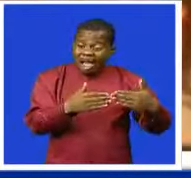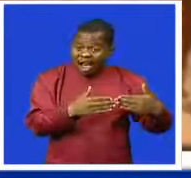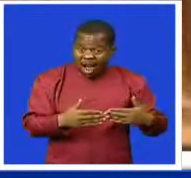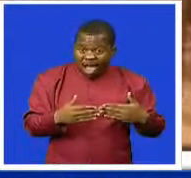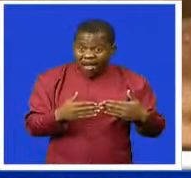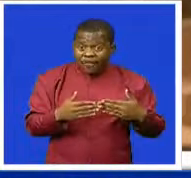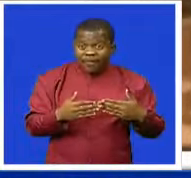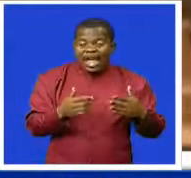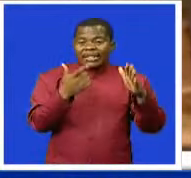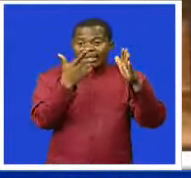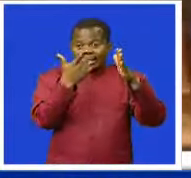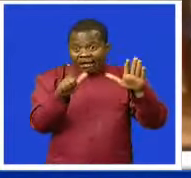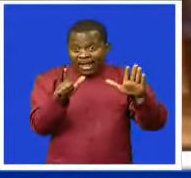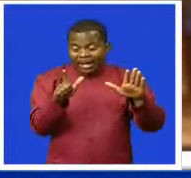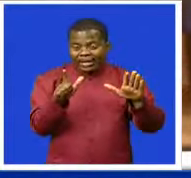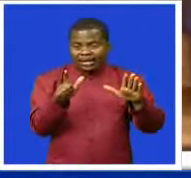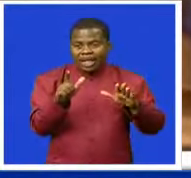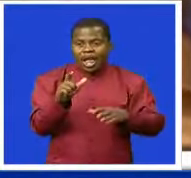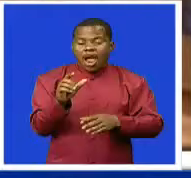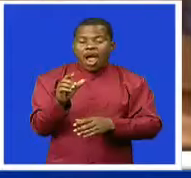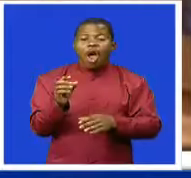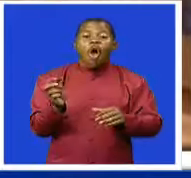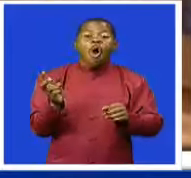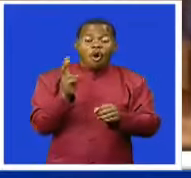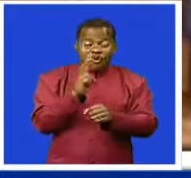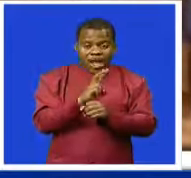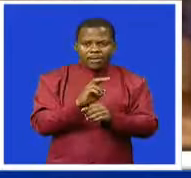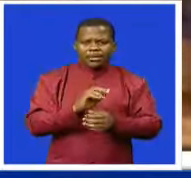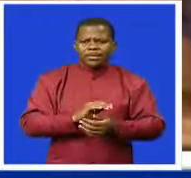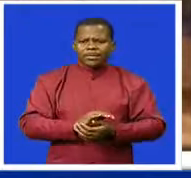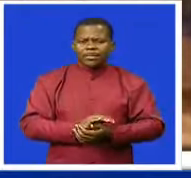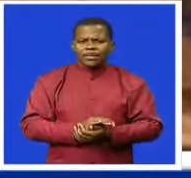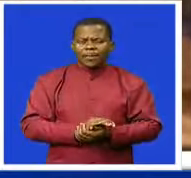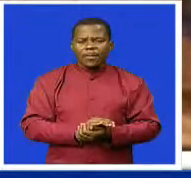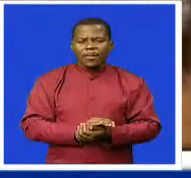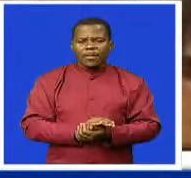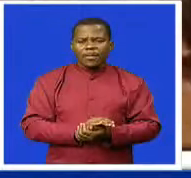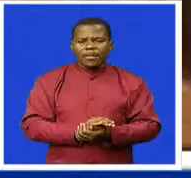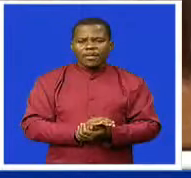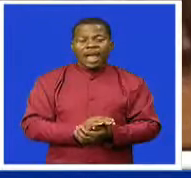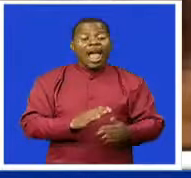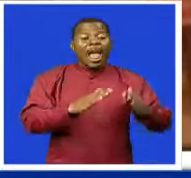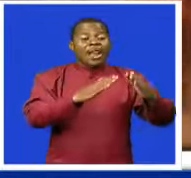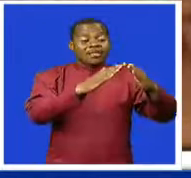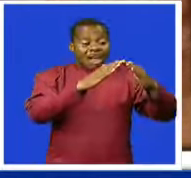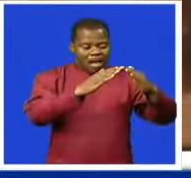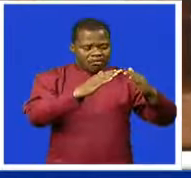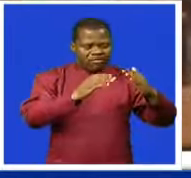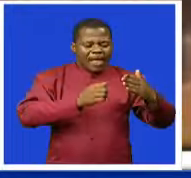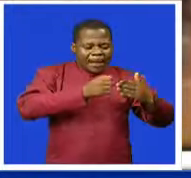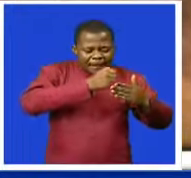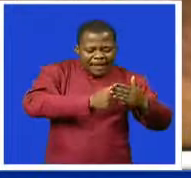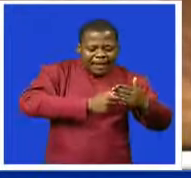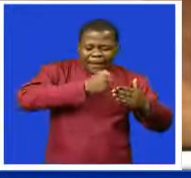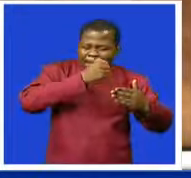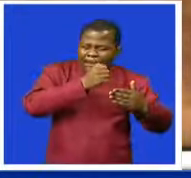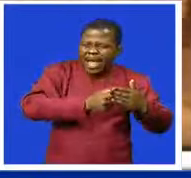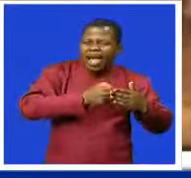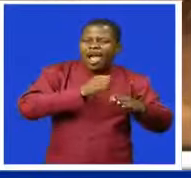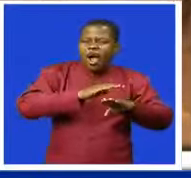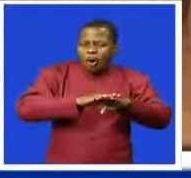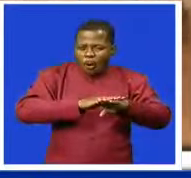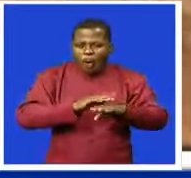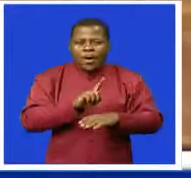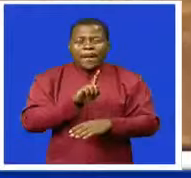Lokubakele ukuthi noma lidlala lisito kwangaka kulomango kodwa lide indlu yokusebenzela njengoba kuphekelwa ebaleni